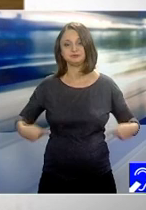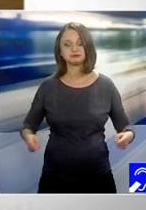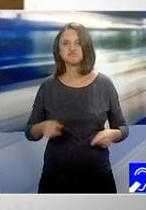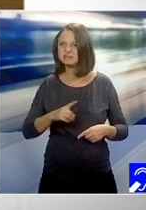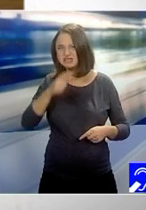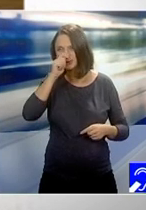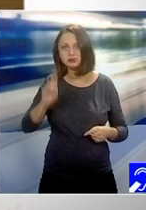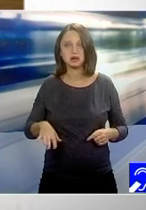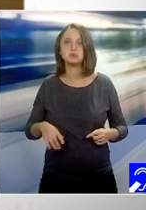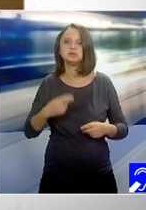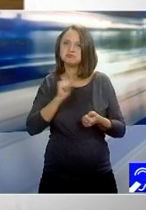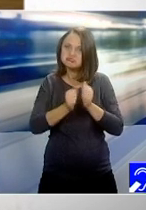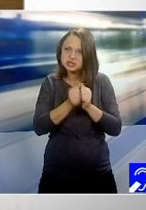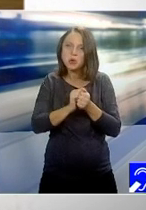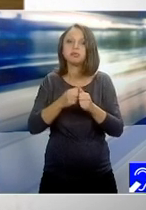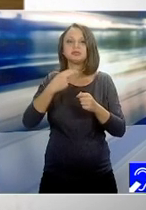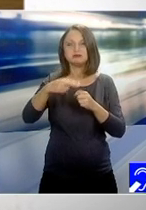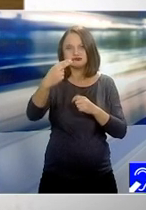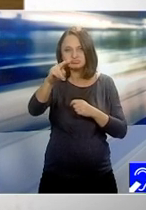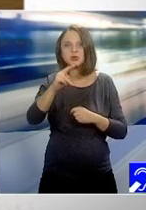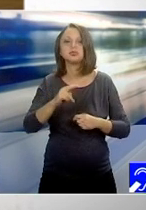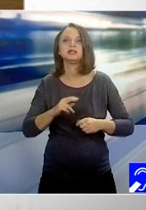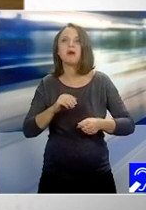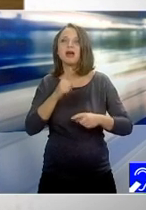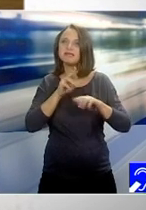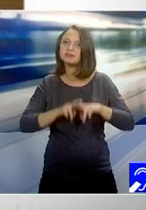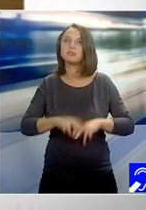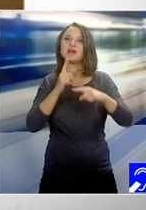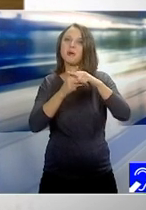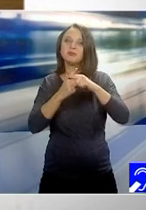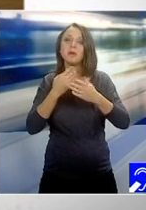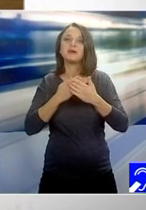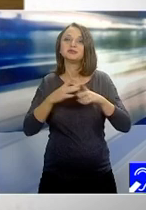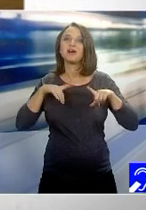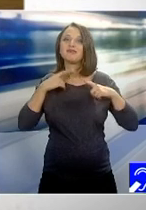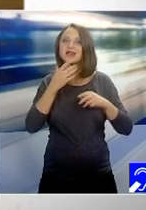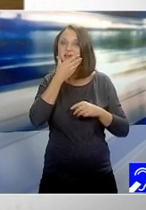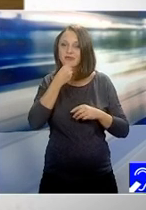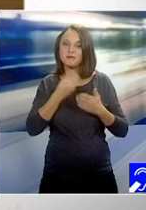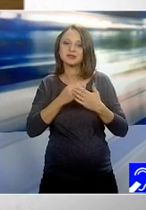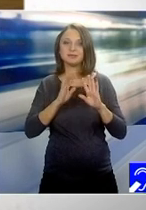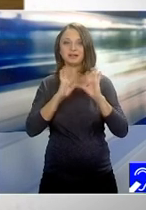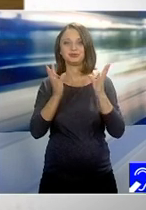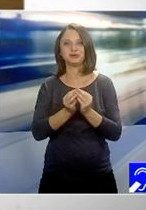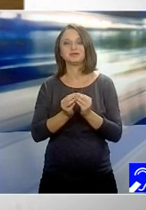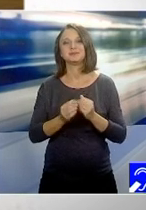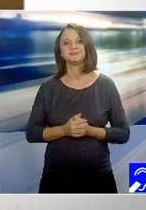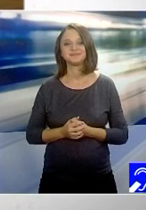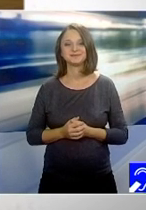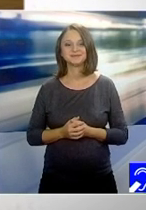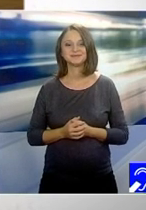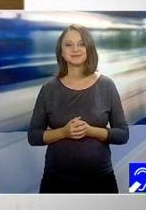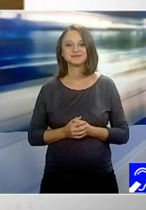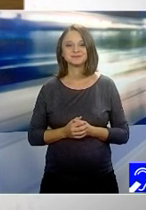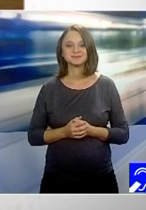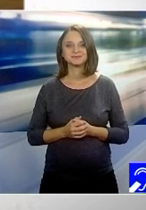să meargă mai departe optimiști, că totuși viața este frumoasă pentru toți. Este extraordinar să